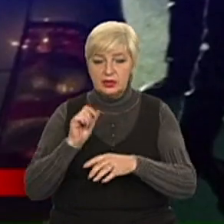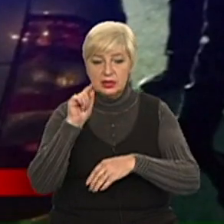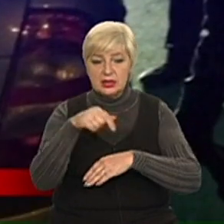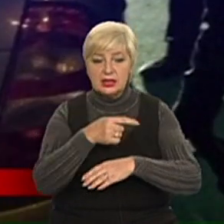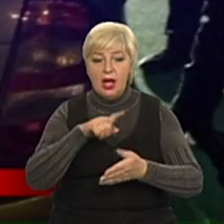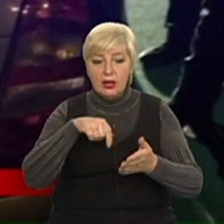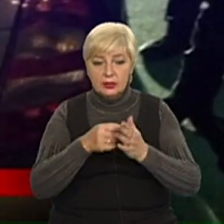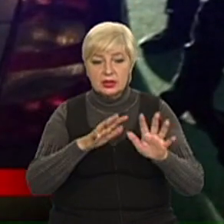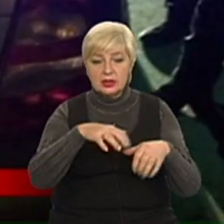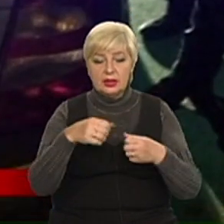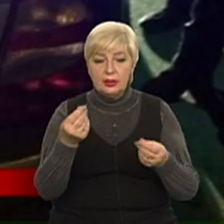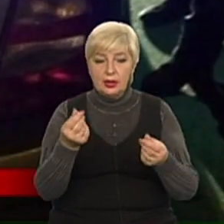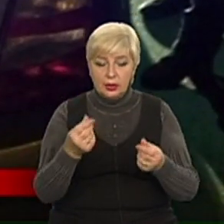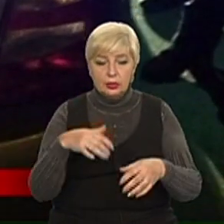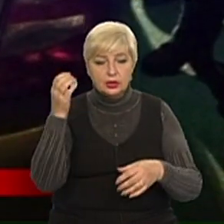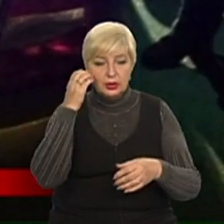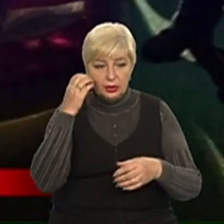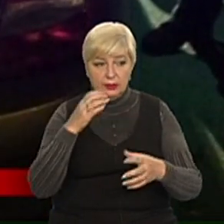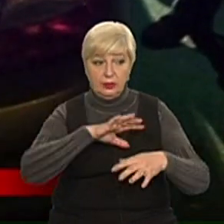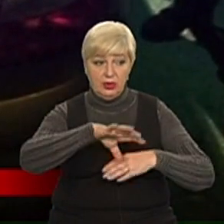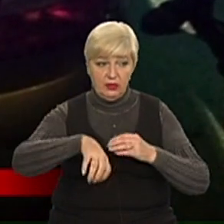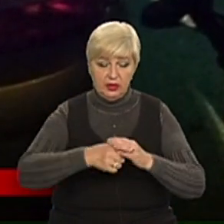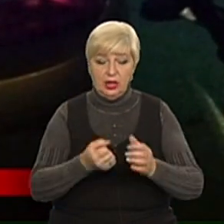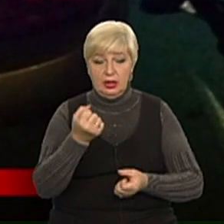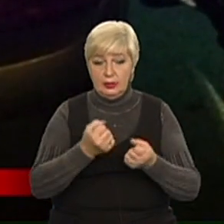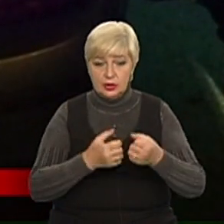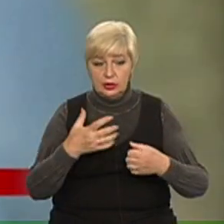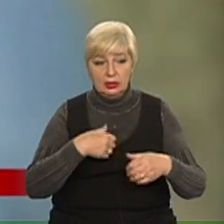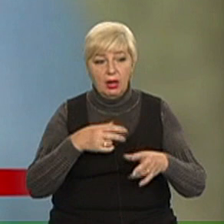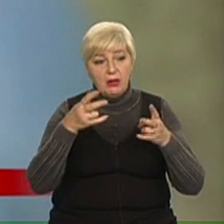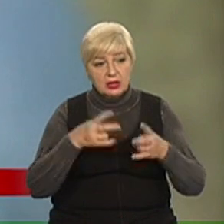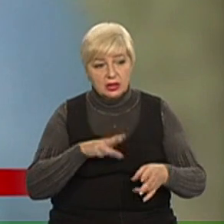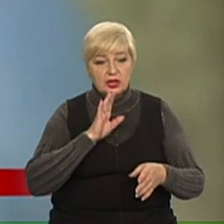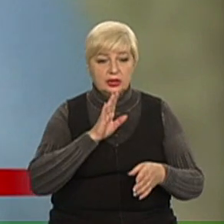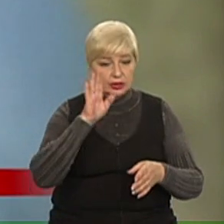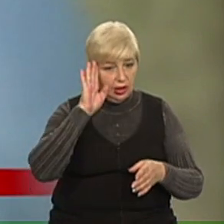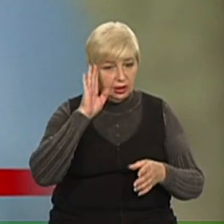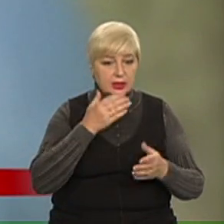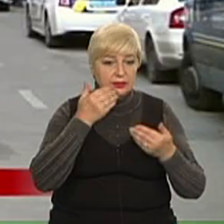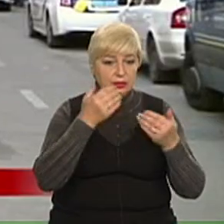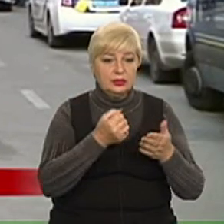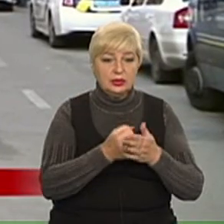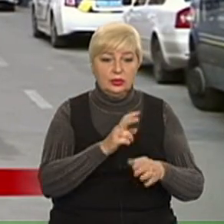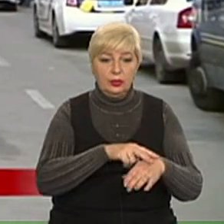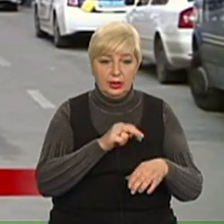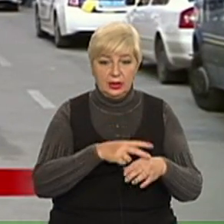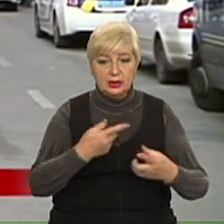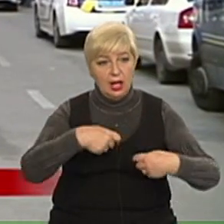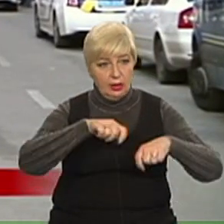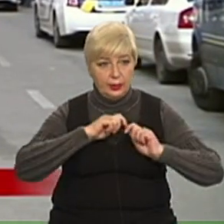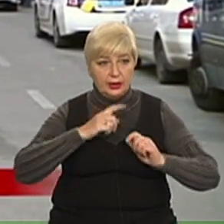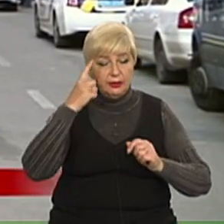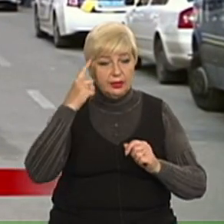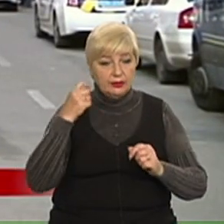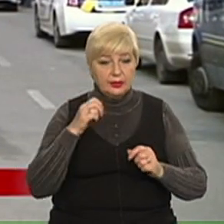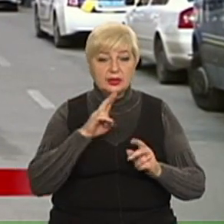забрали гроші, телефон і поїхали геть на його ж машині. Постраждалий звернувся до поліції. Він передав